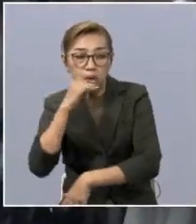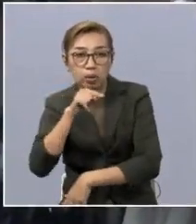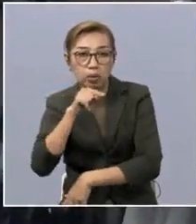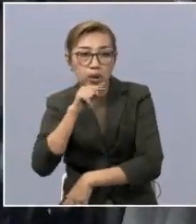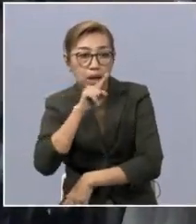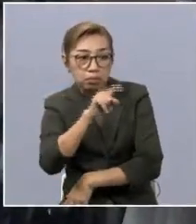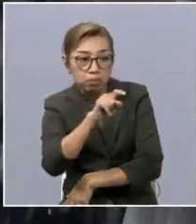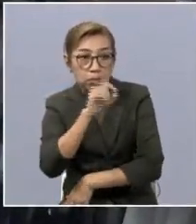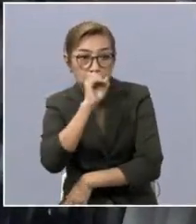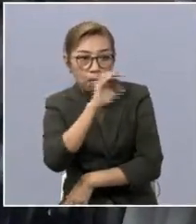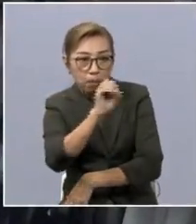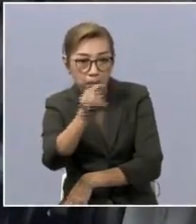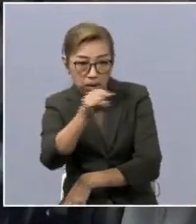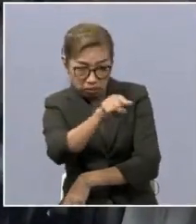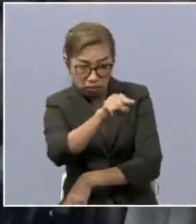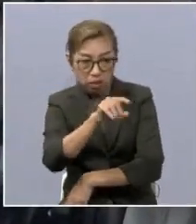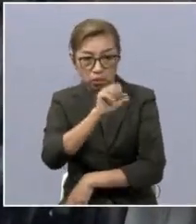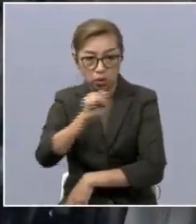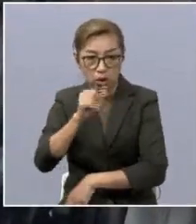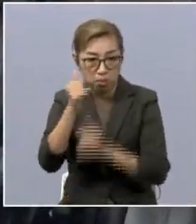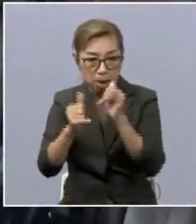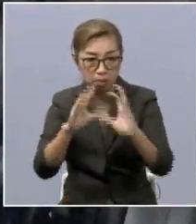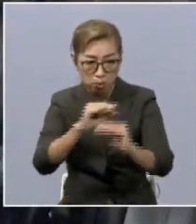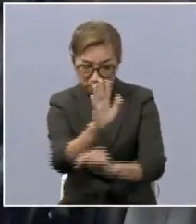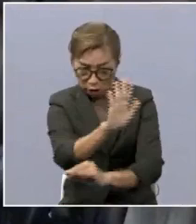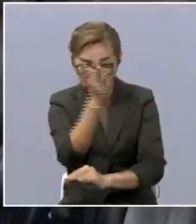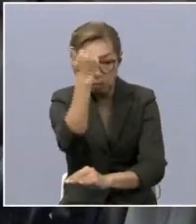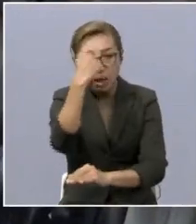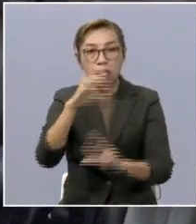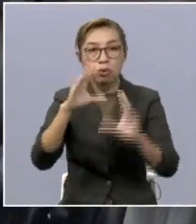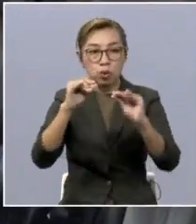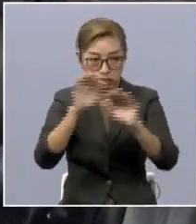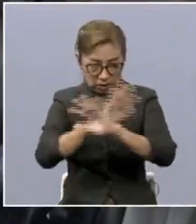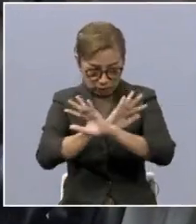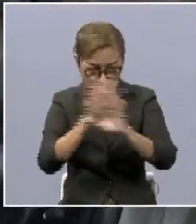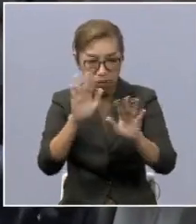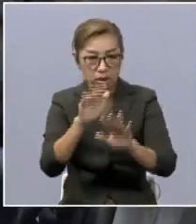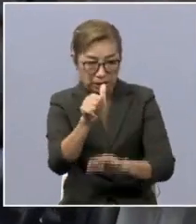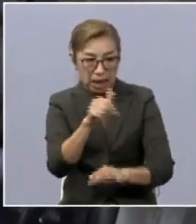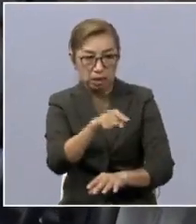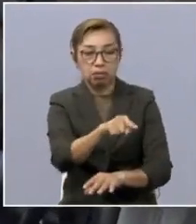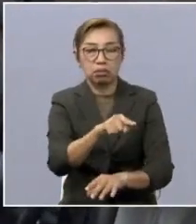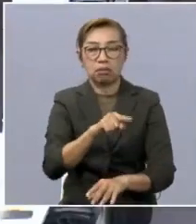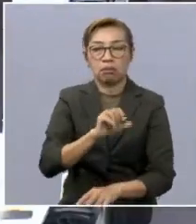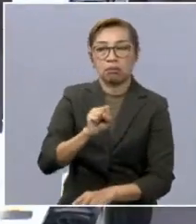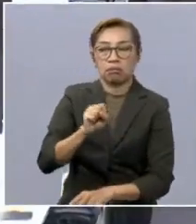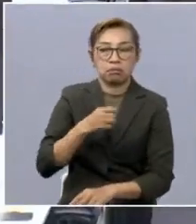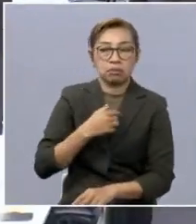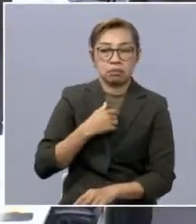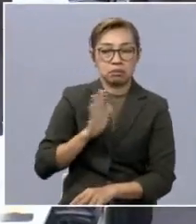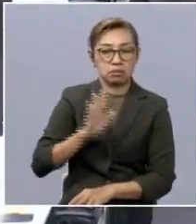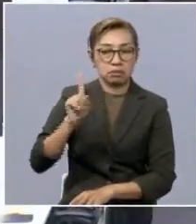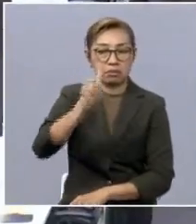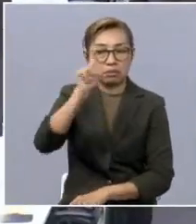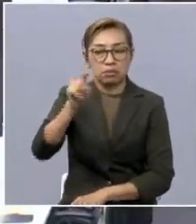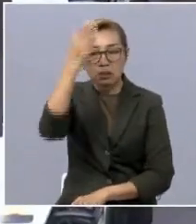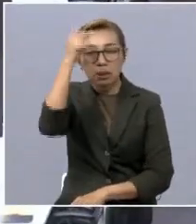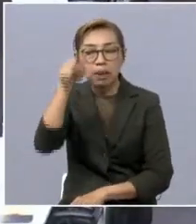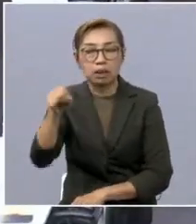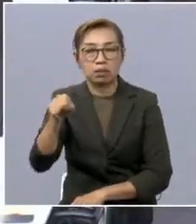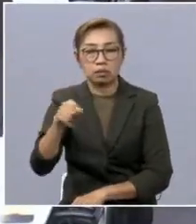องค์ประชุมสภาไม่ครบแต่แกนนำพรรคร่วมรัฐบาลต่างๆไม่ได้ตอบตกลงไปเพราะตั้งข้อสงสัยว่าการล็อบ